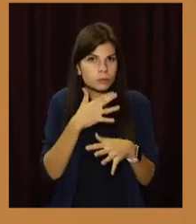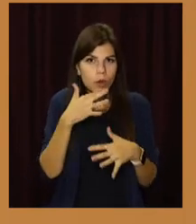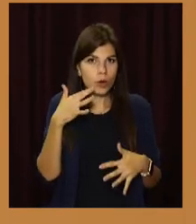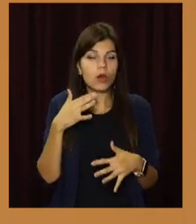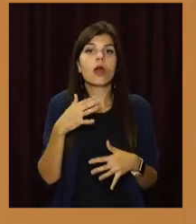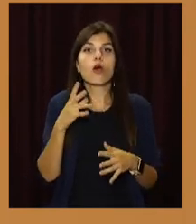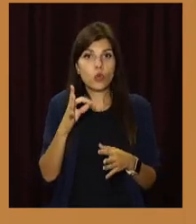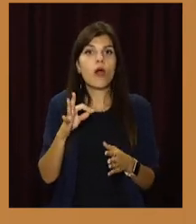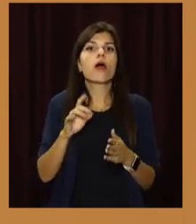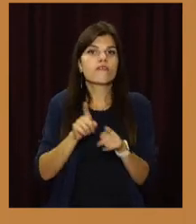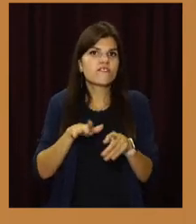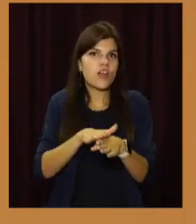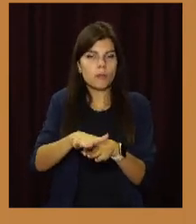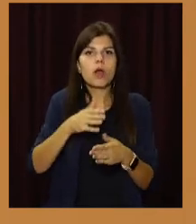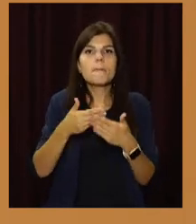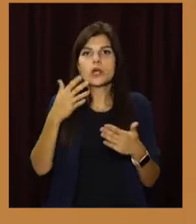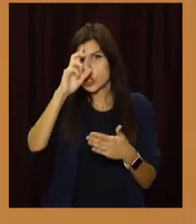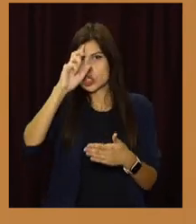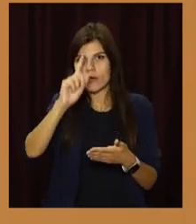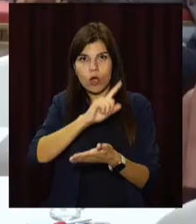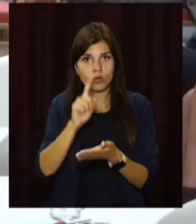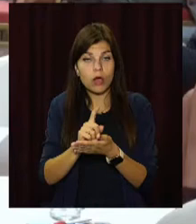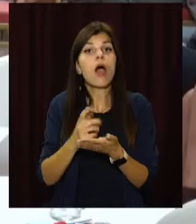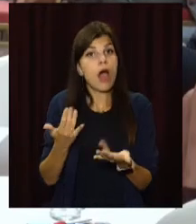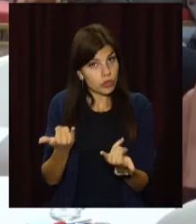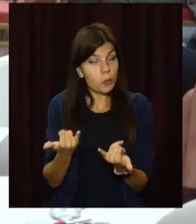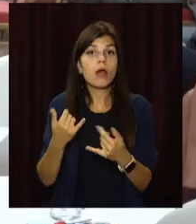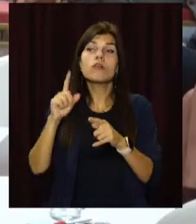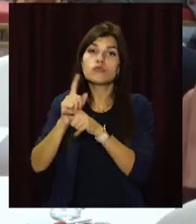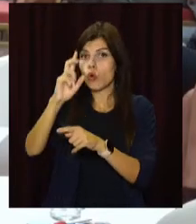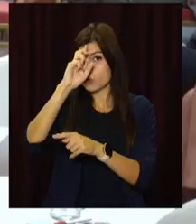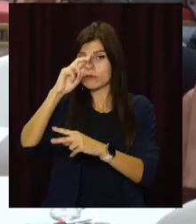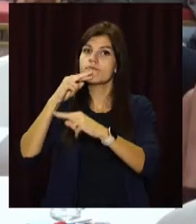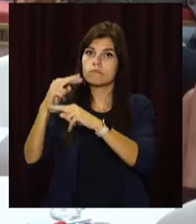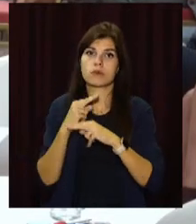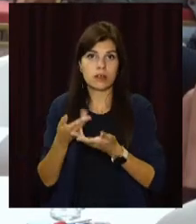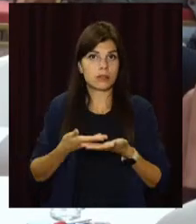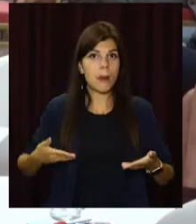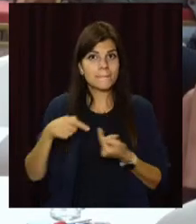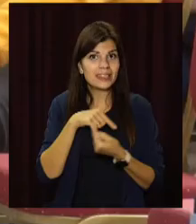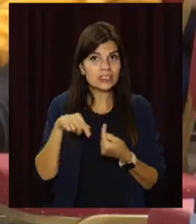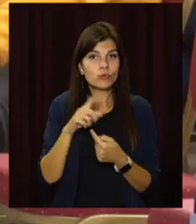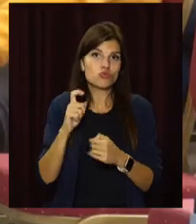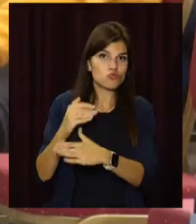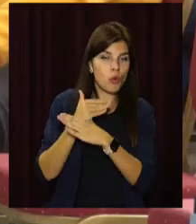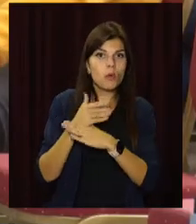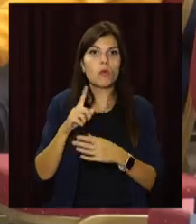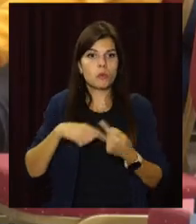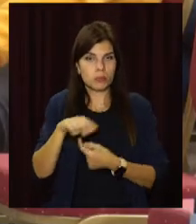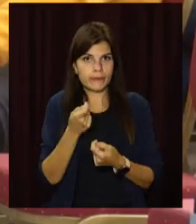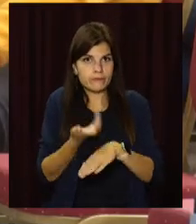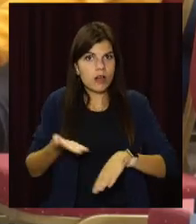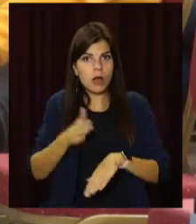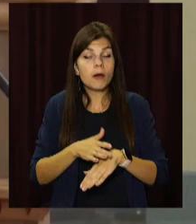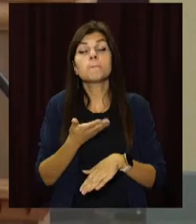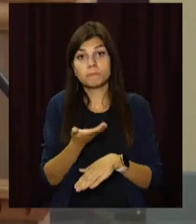перед державою. Тепер черга держави. Головна місія форуму, зазначають організатори, налагодити діалог між